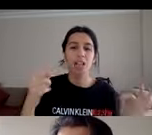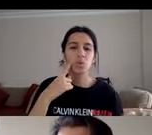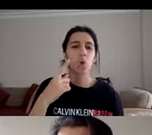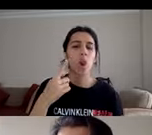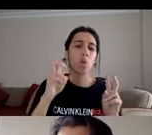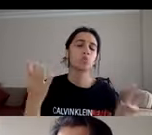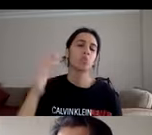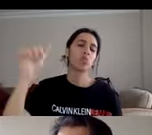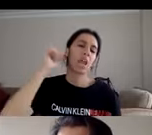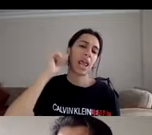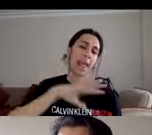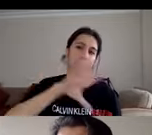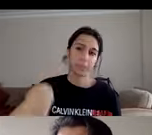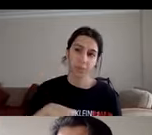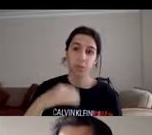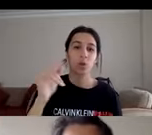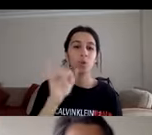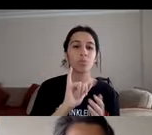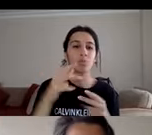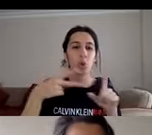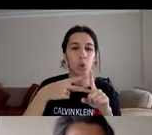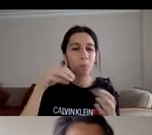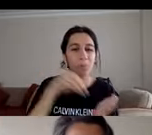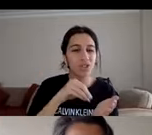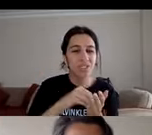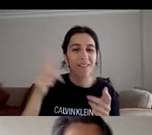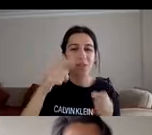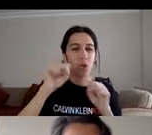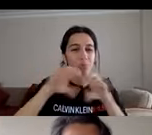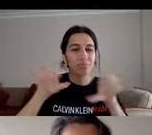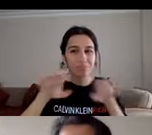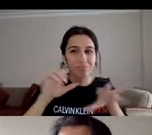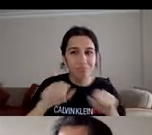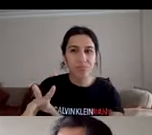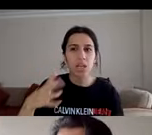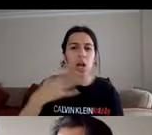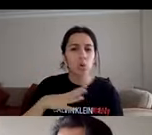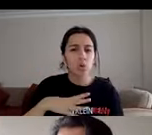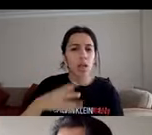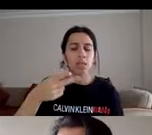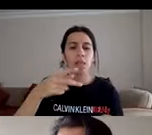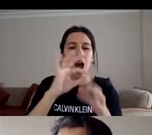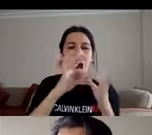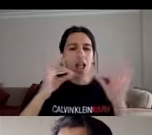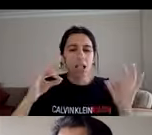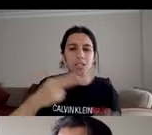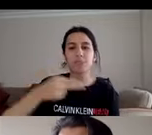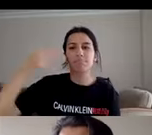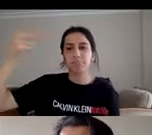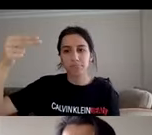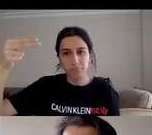gerilerdeyiz. Ki bugün YouTube gibi video paylaşım platformları artık isterseniz altyazıyı yanda ayrı bir panel